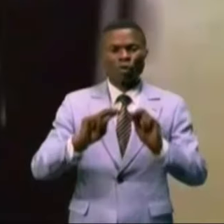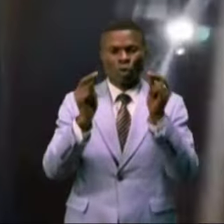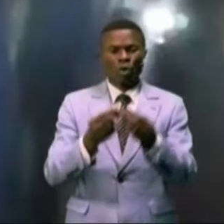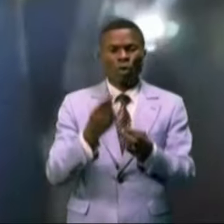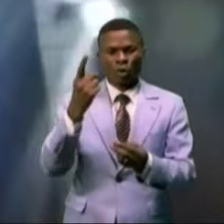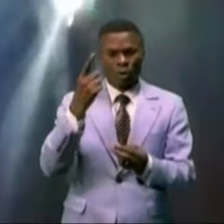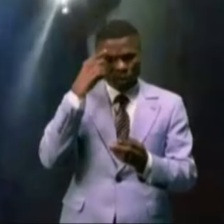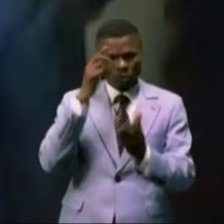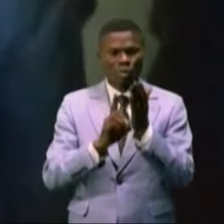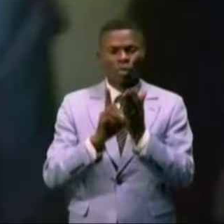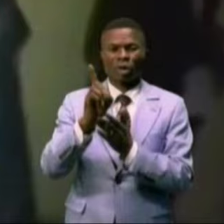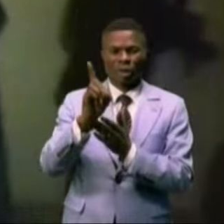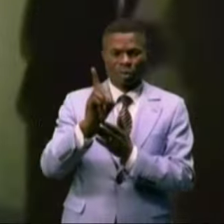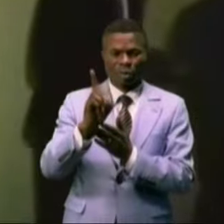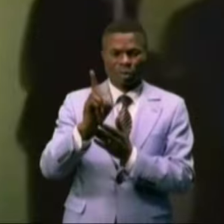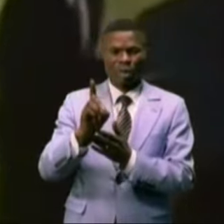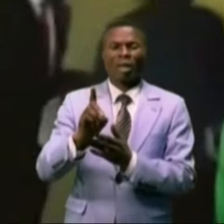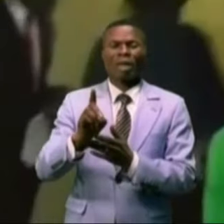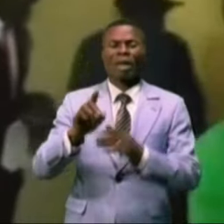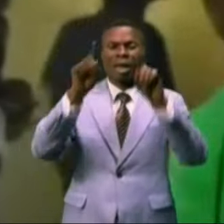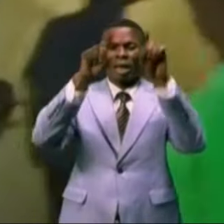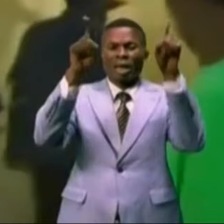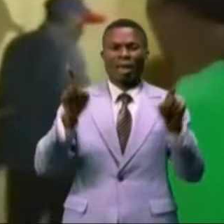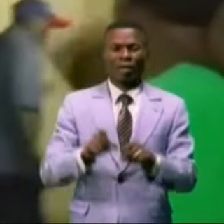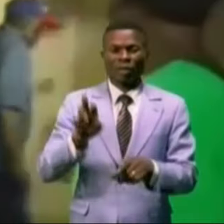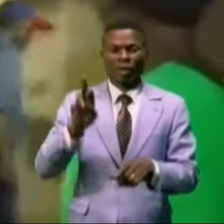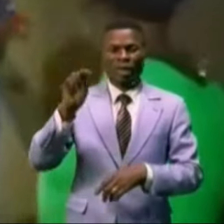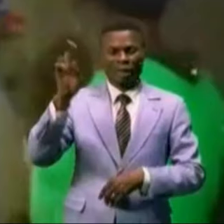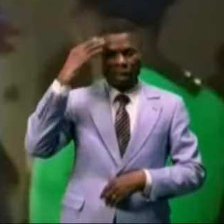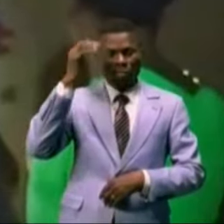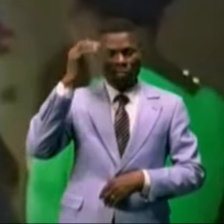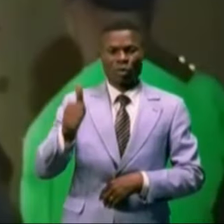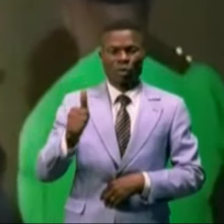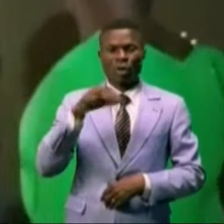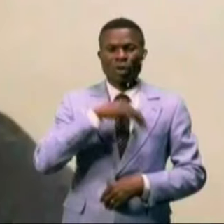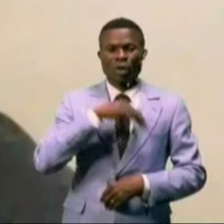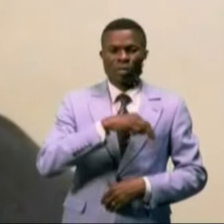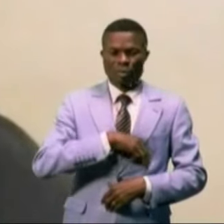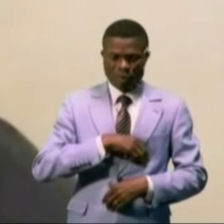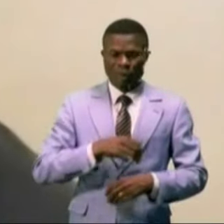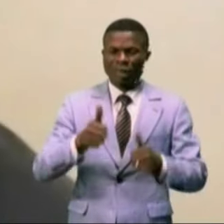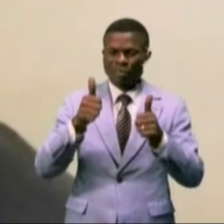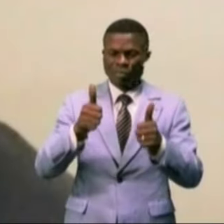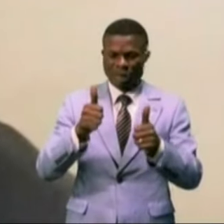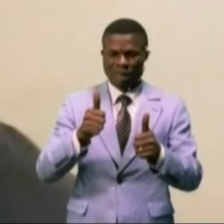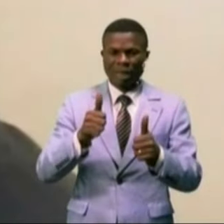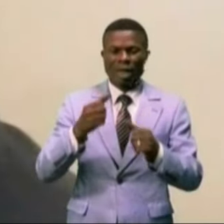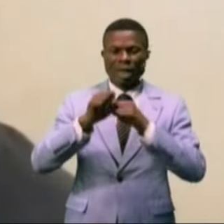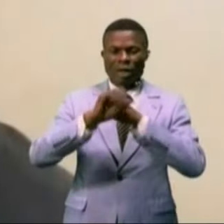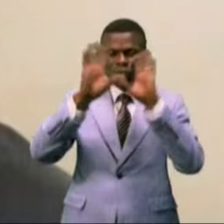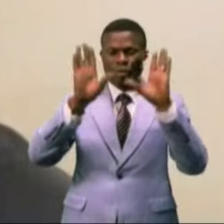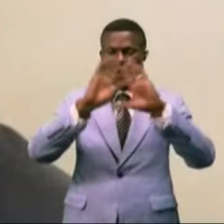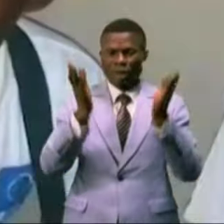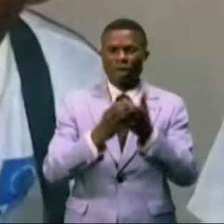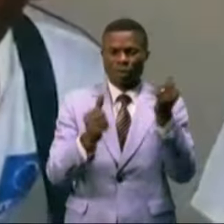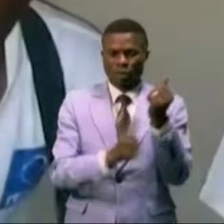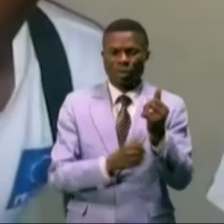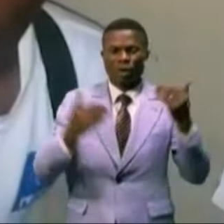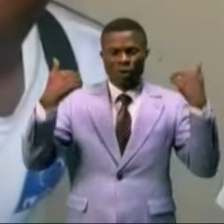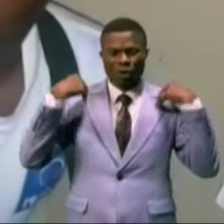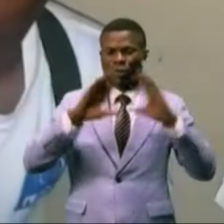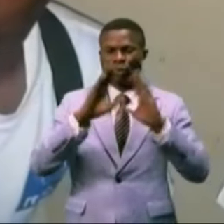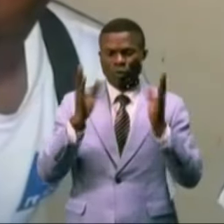la renaissance d'une nouvelle RTNC Mongala, une mission très bien accomplie. Les téléspectateurs et les